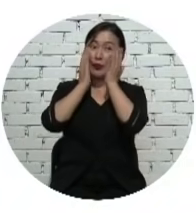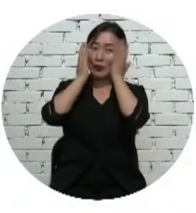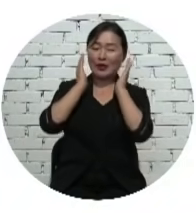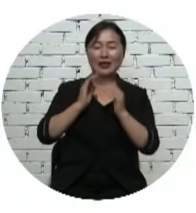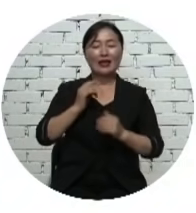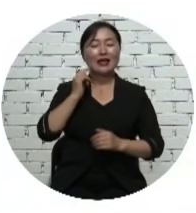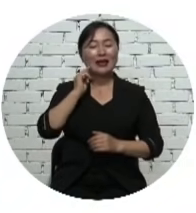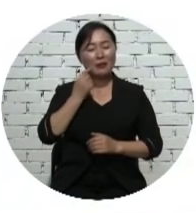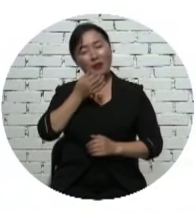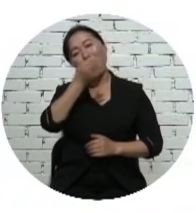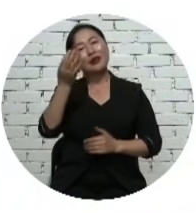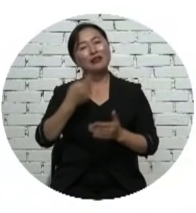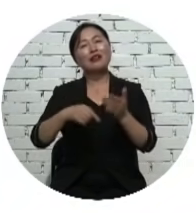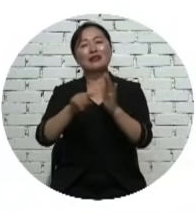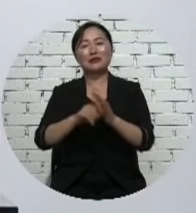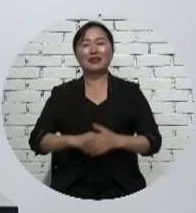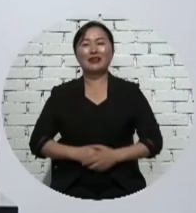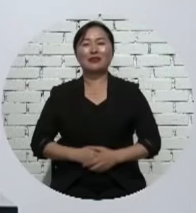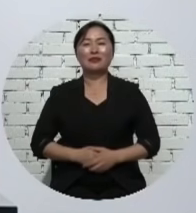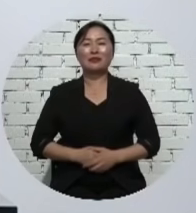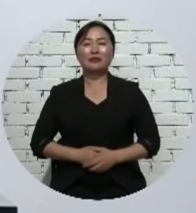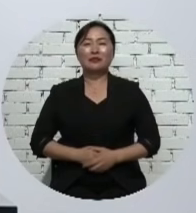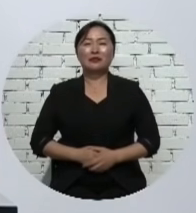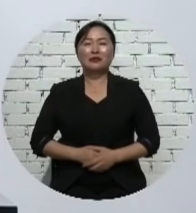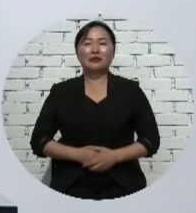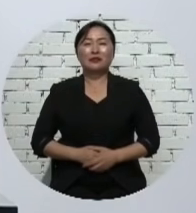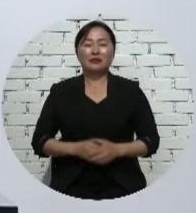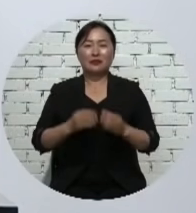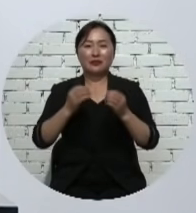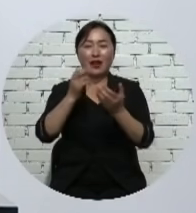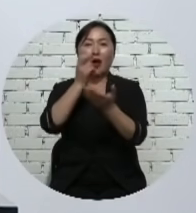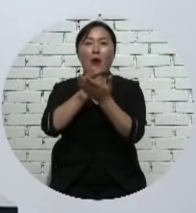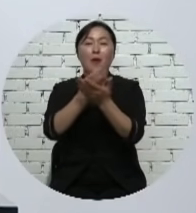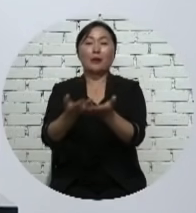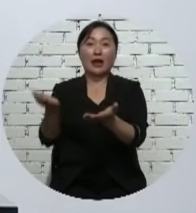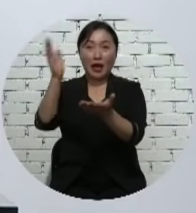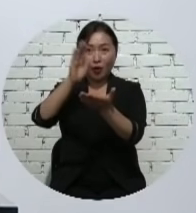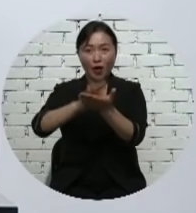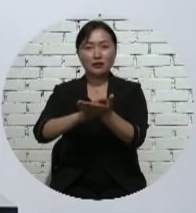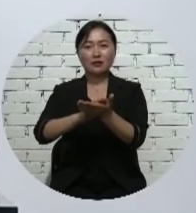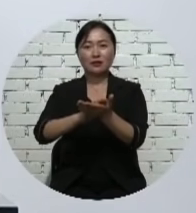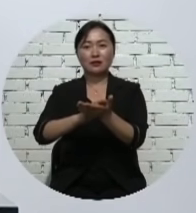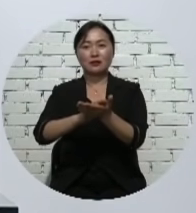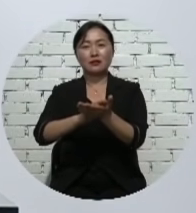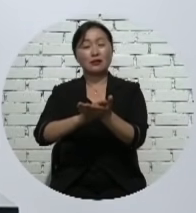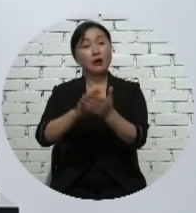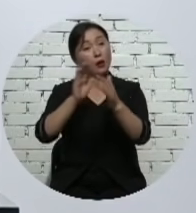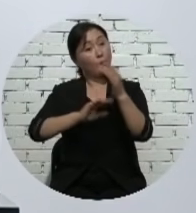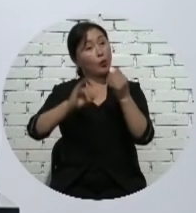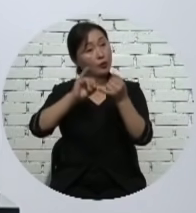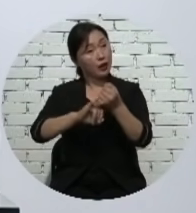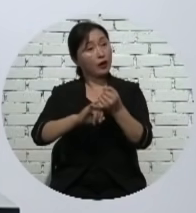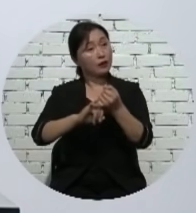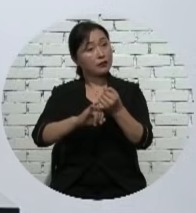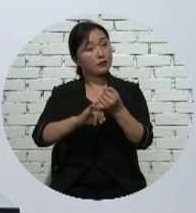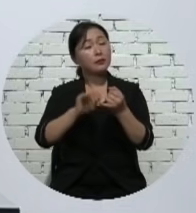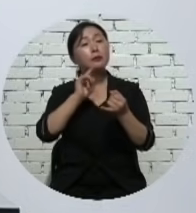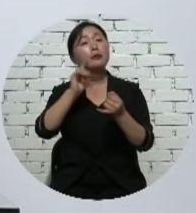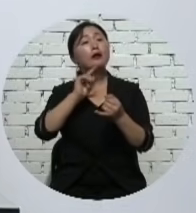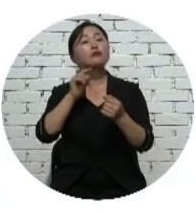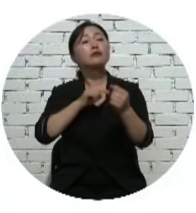예. 알겠습니다. 개헌 공약하셨는데 이원 집정 부재를 의미하시는 건가요? 라는 질문도